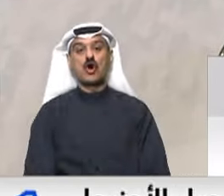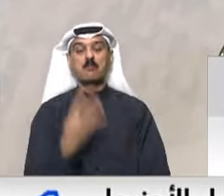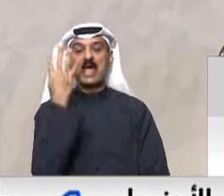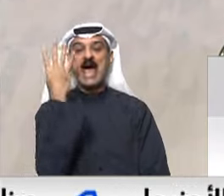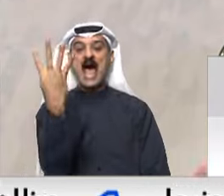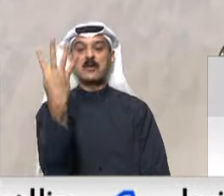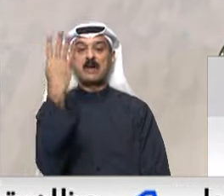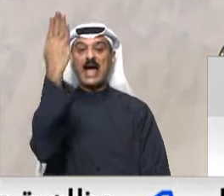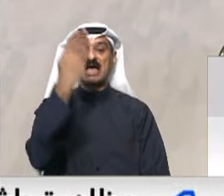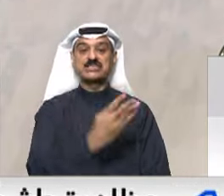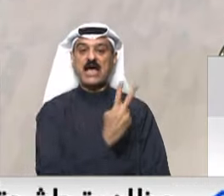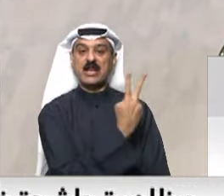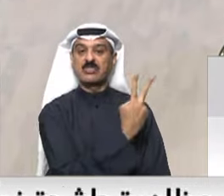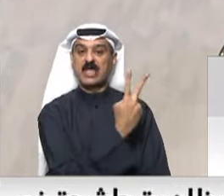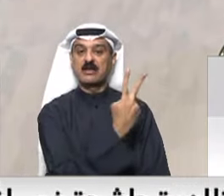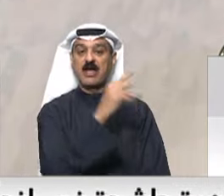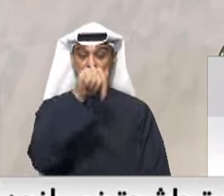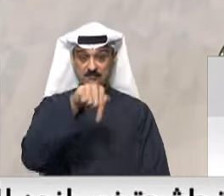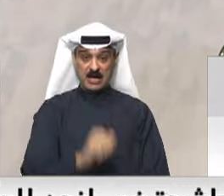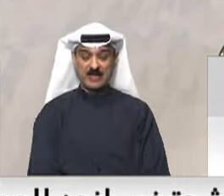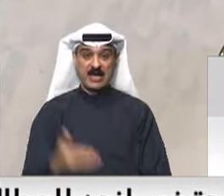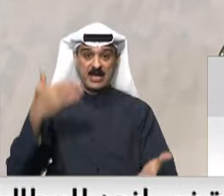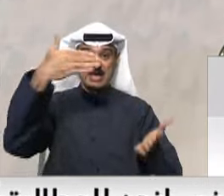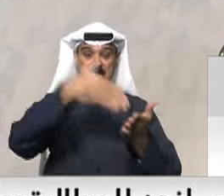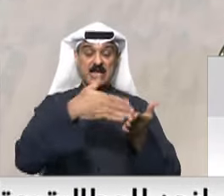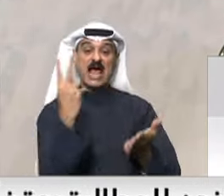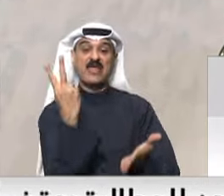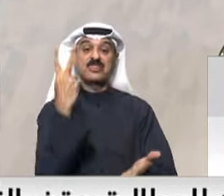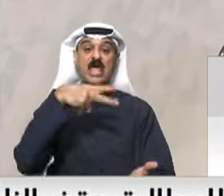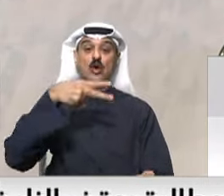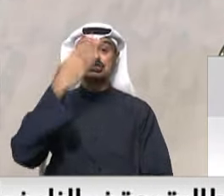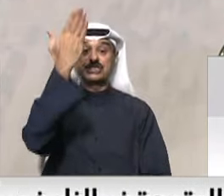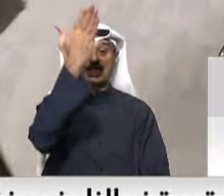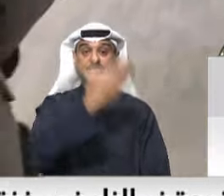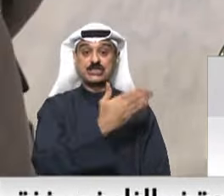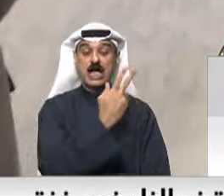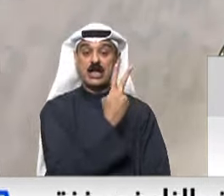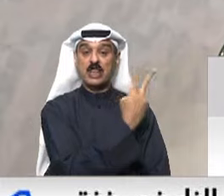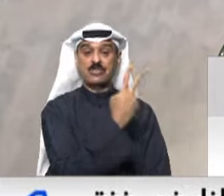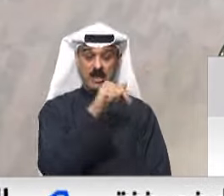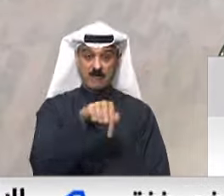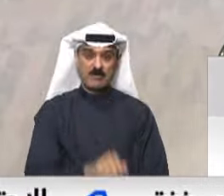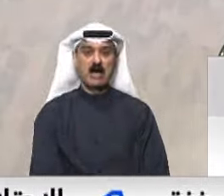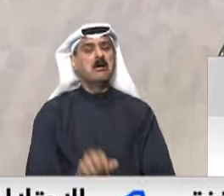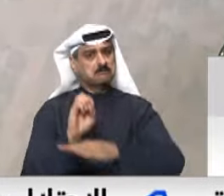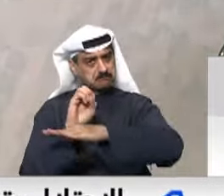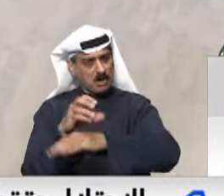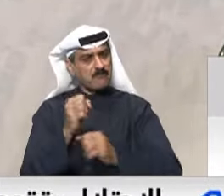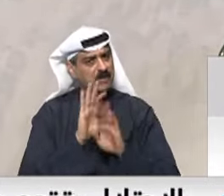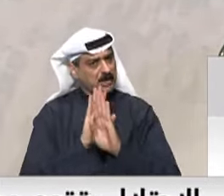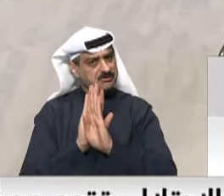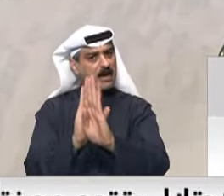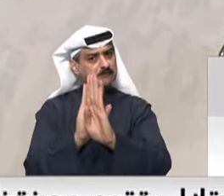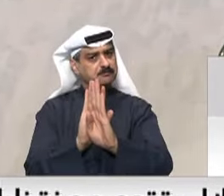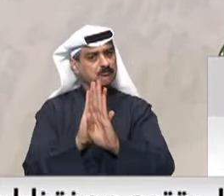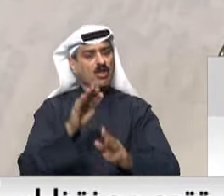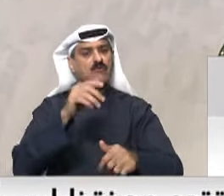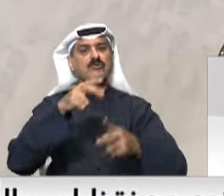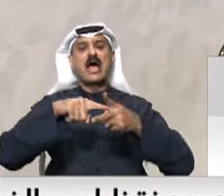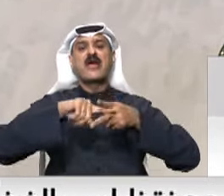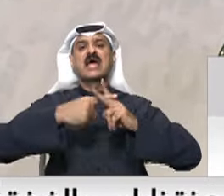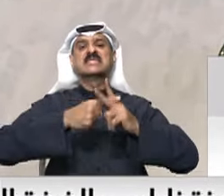حتى 22 فبراير لدعم هذه المنتجات وتعزيز النشء الكويتي أنه يعرف